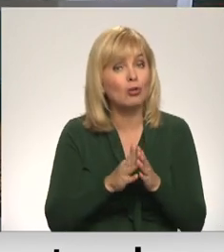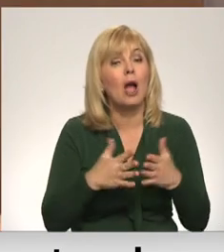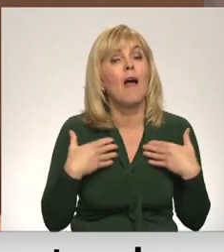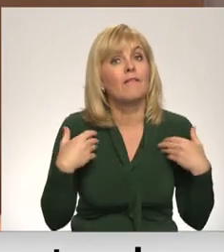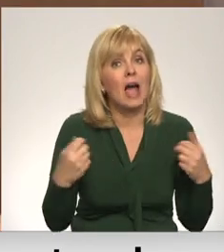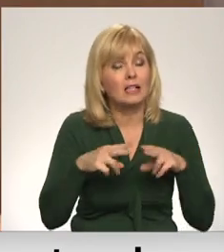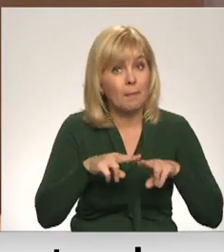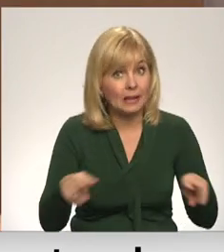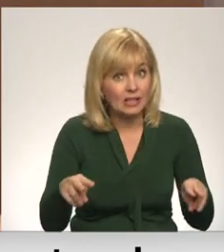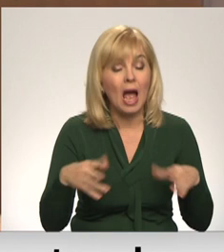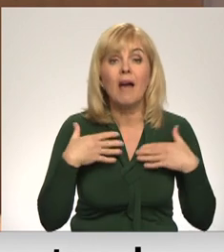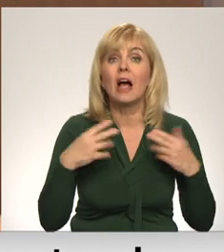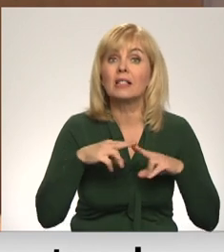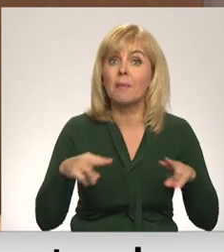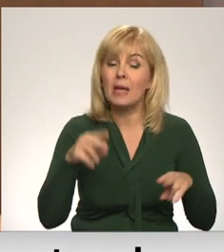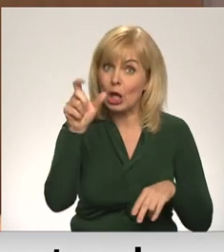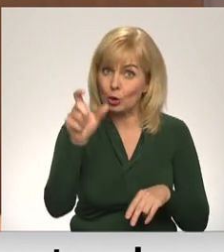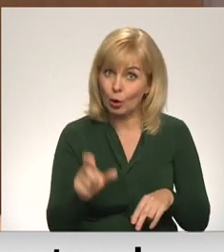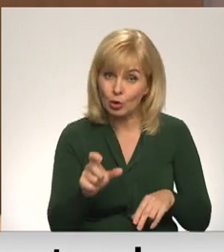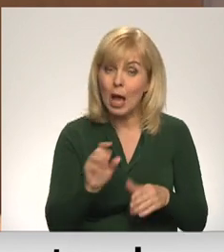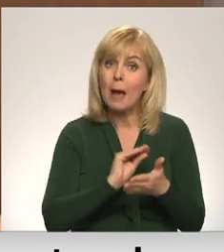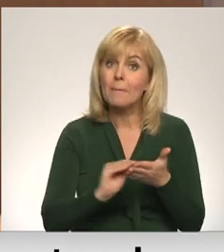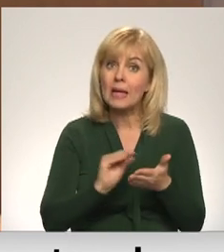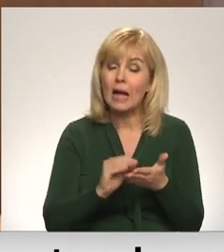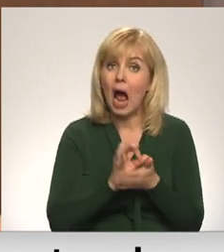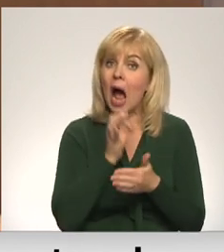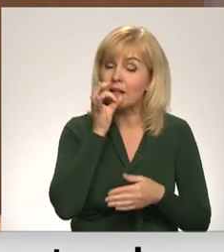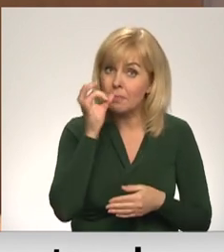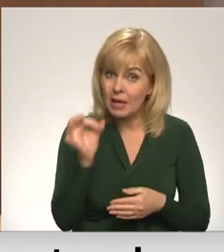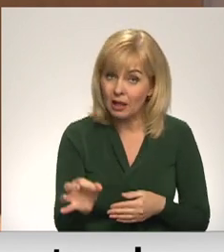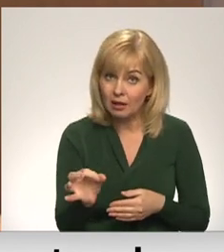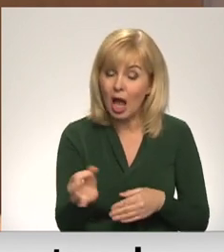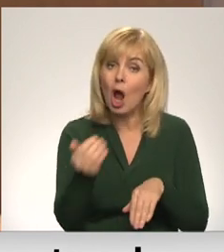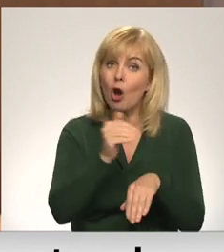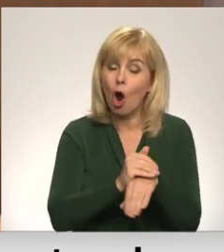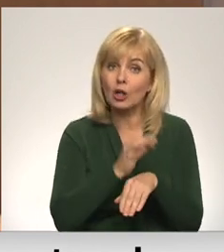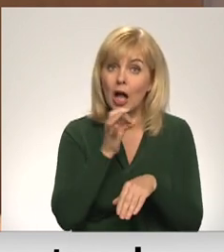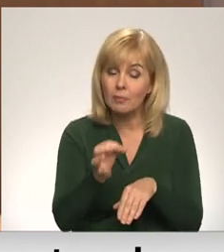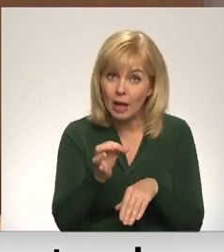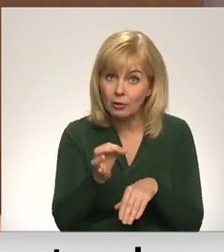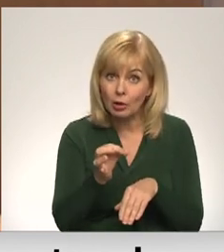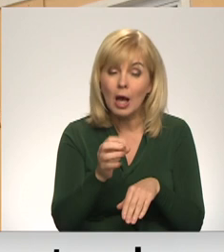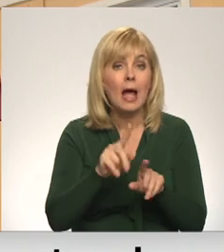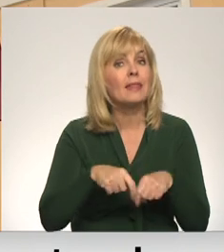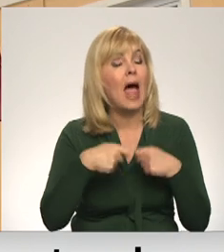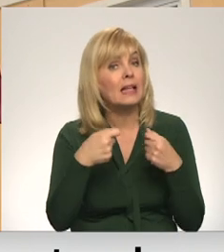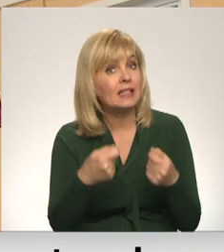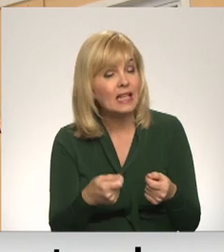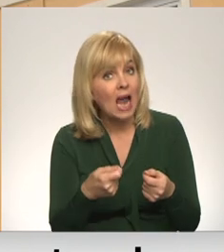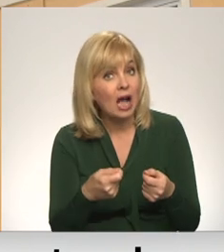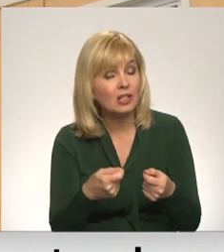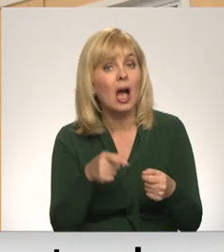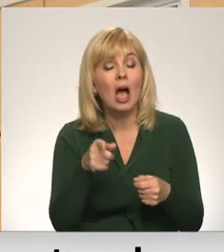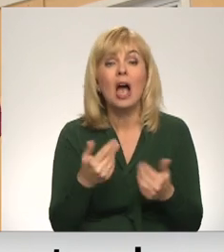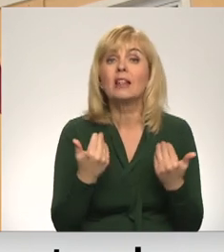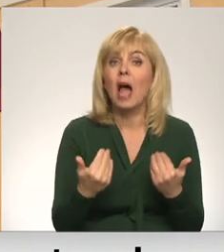ministriju. Veselības ministra Daniela Pavļuta birojas rakstiskā atbildē konkrētu atbildi par ministra nostāju nesniedza, vien norādot, ka